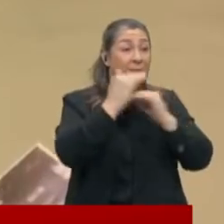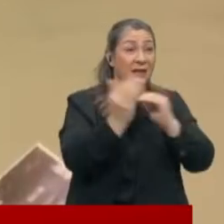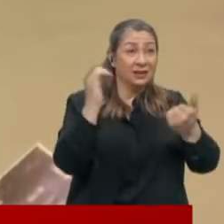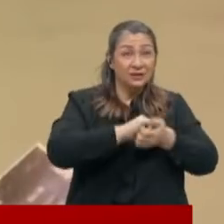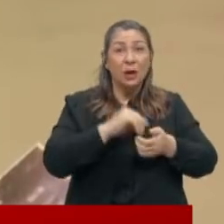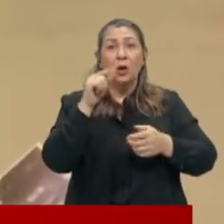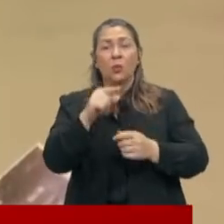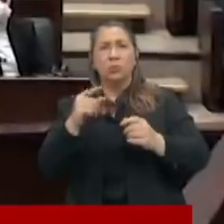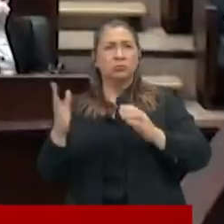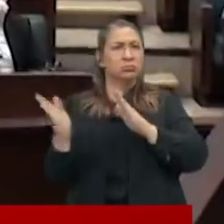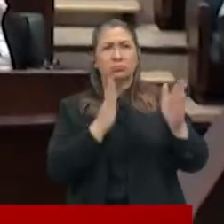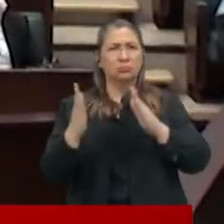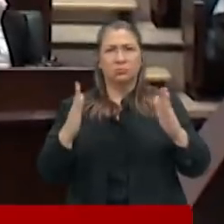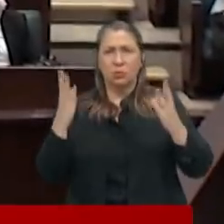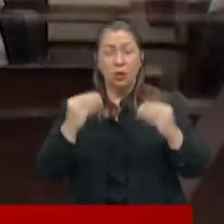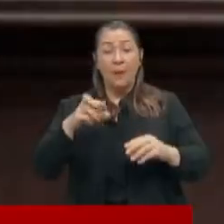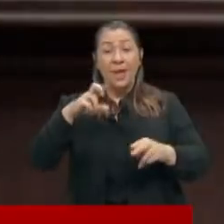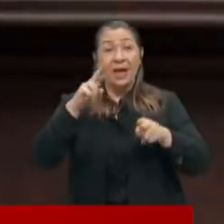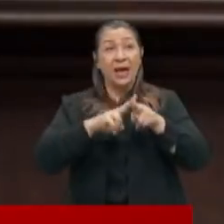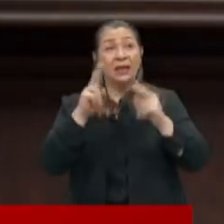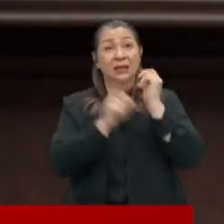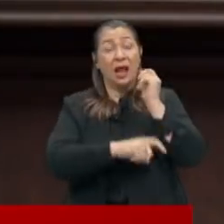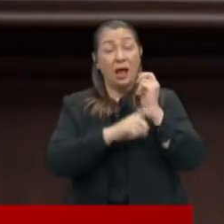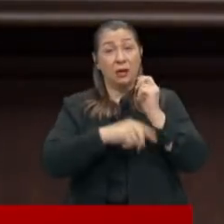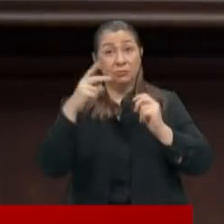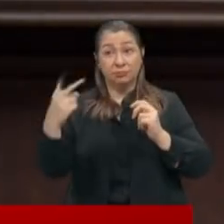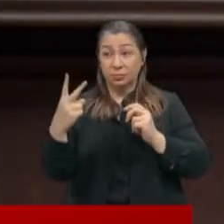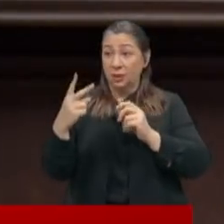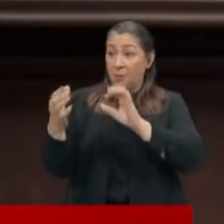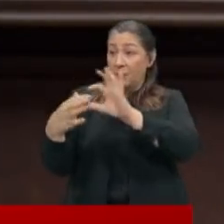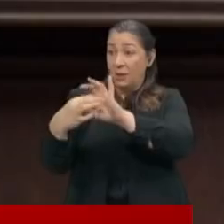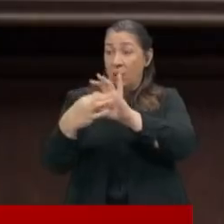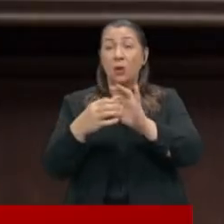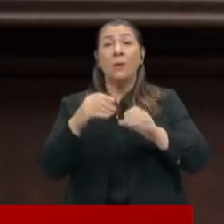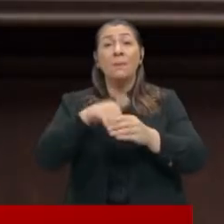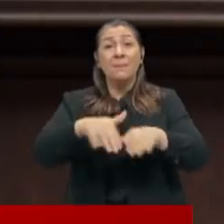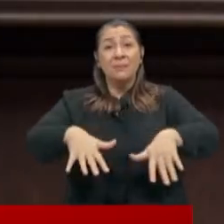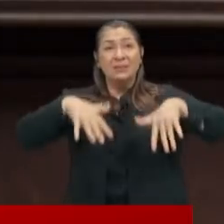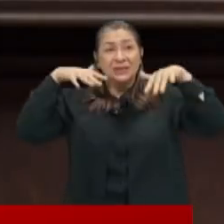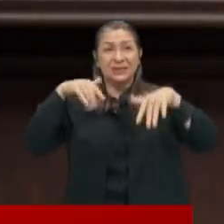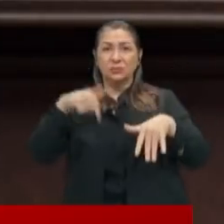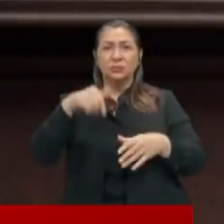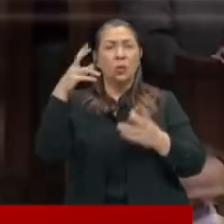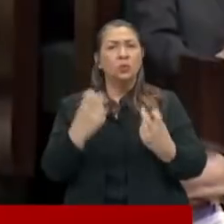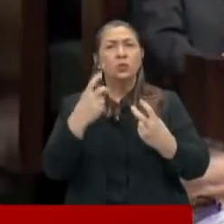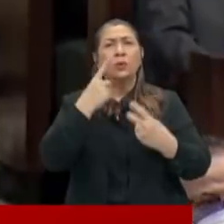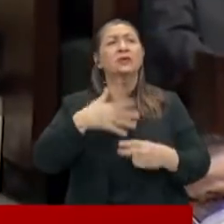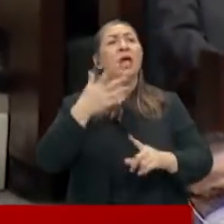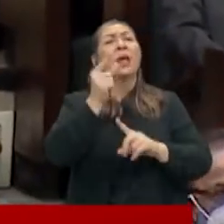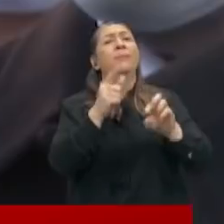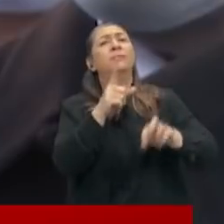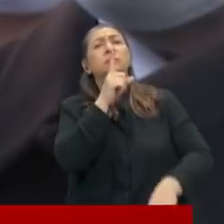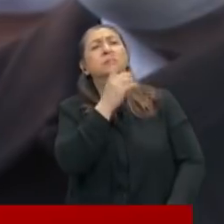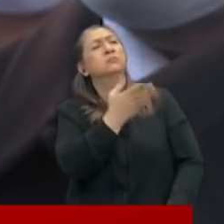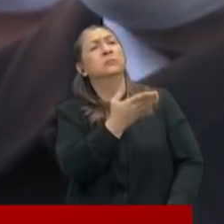fezleke üzerinden resleşti. PKK terör örgütünün uzantılarını parlamentomuzda görmek istemiyoruz. İp, sen niye